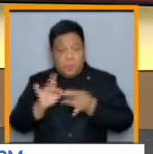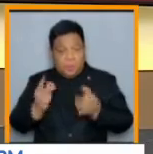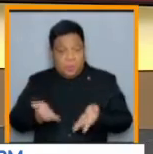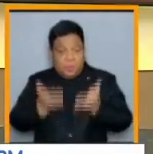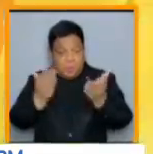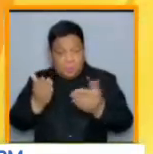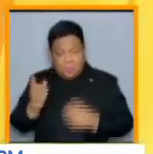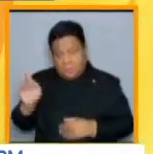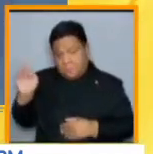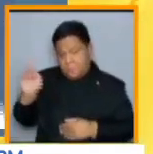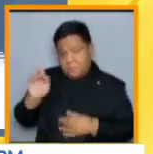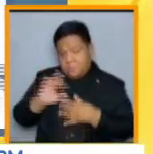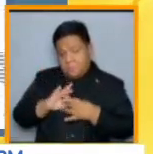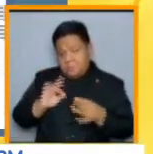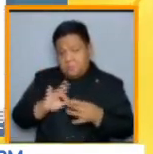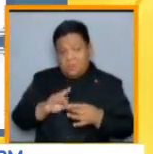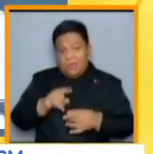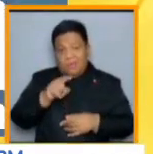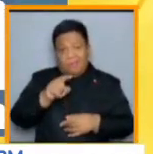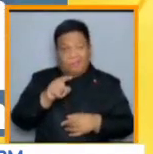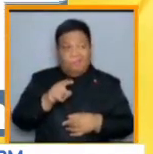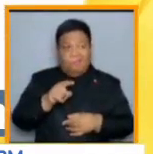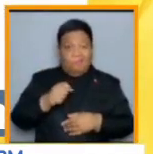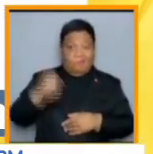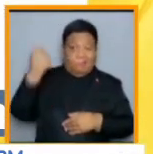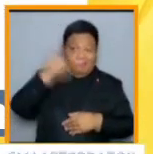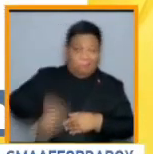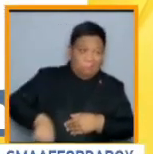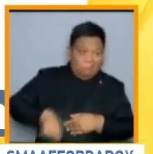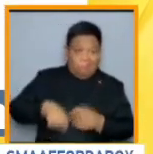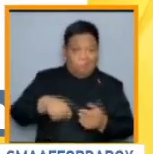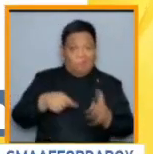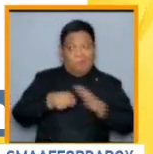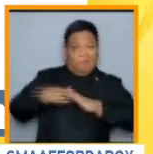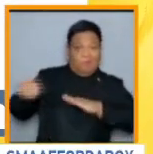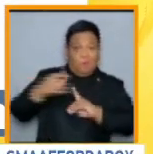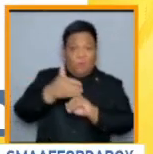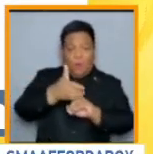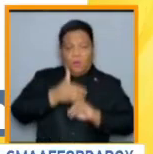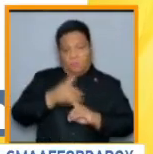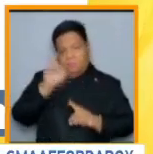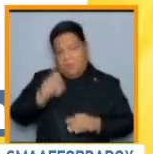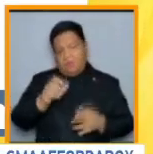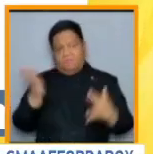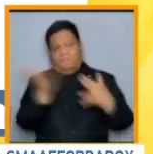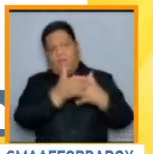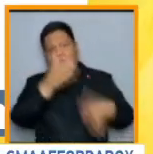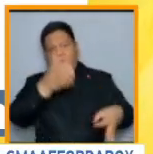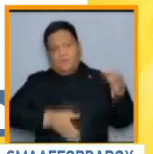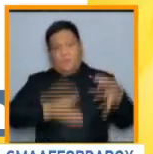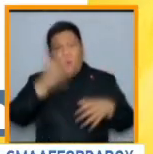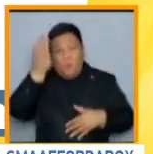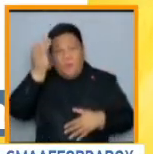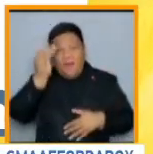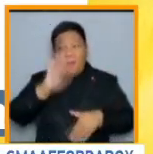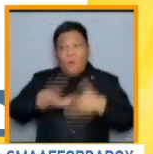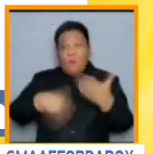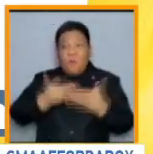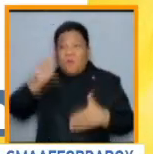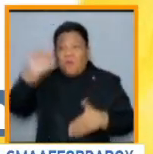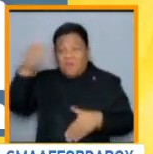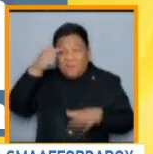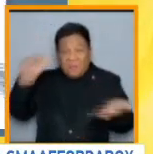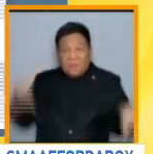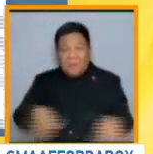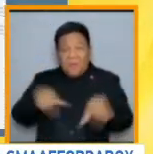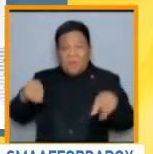ang mga nagbabayad at tumatanggap ng bayad para tumakas sa quarantine. Nasasayang daw ang lahat ng pinaghihirapan ng pamahalaan. Sabi naman